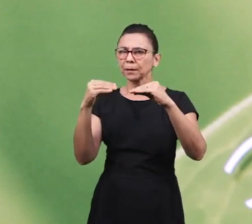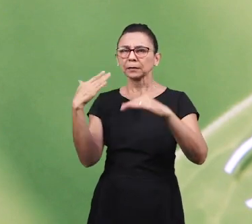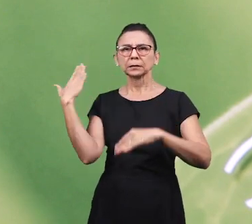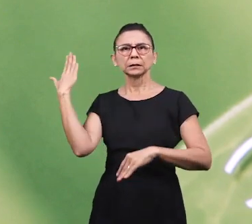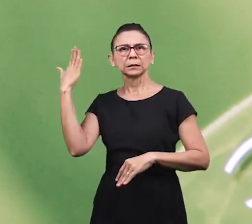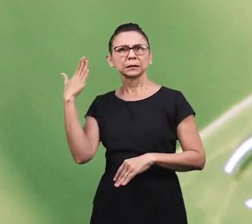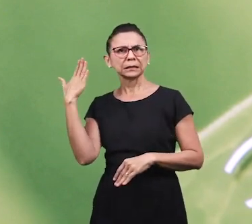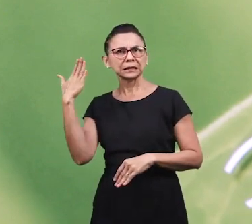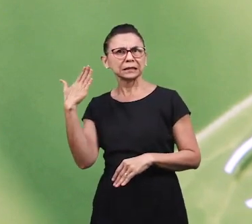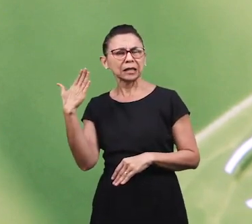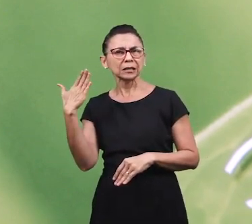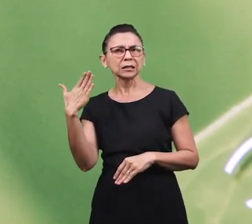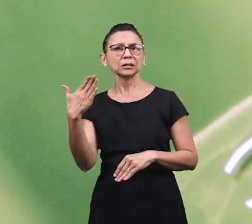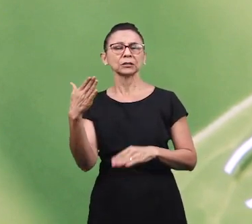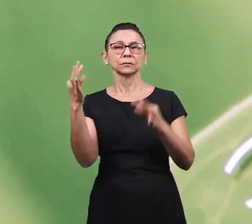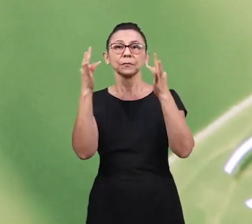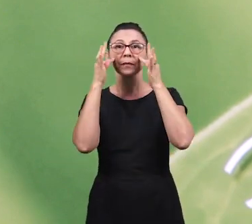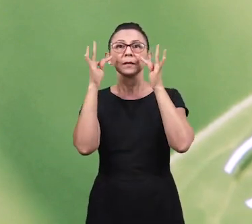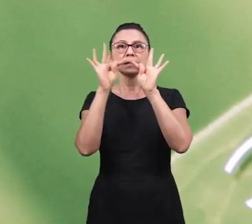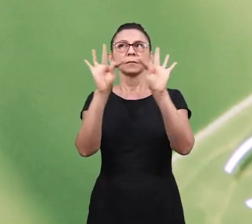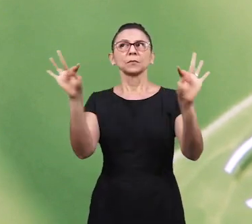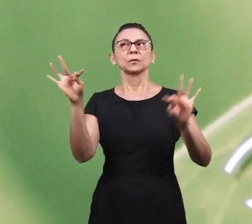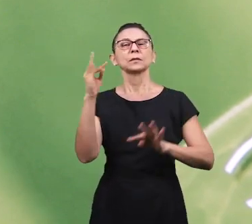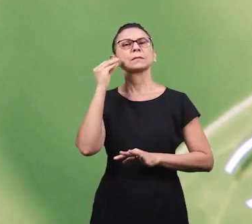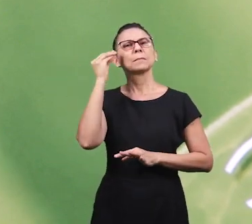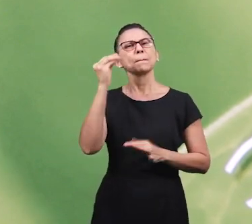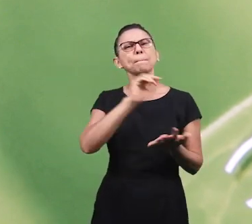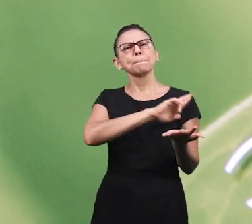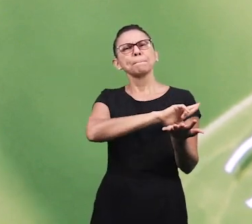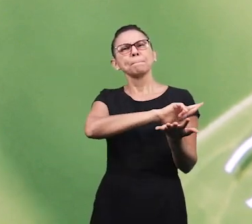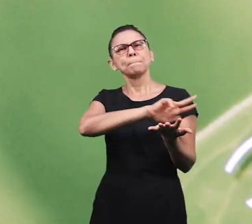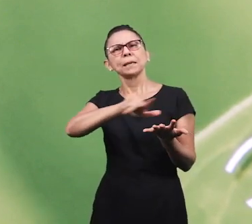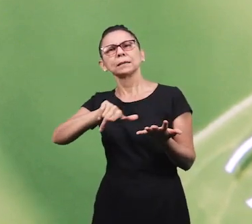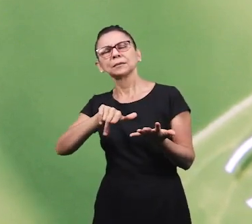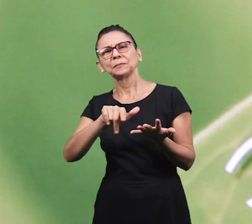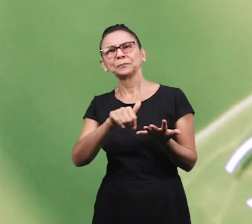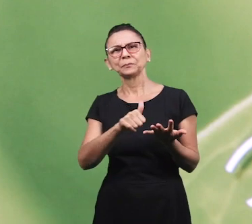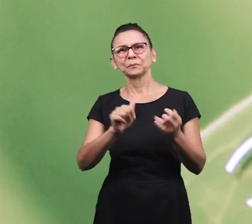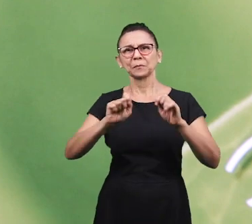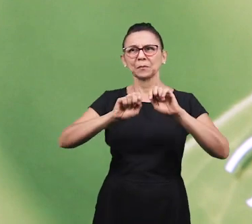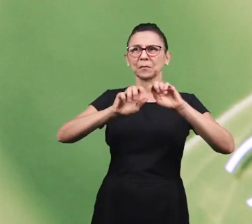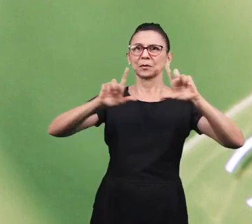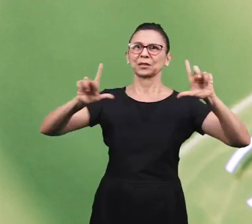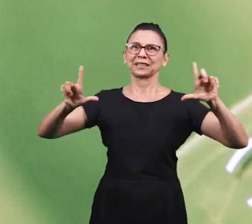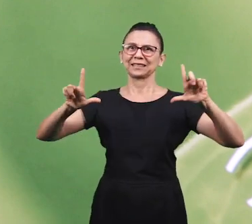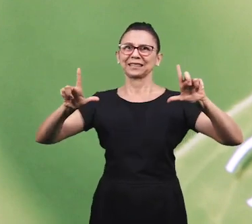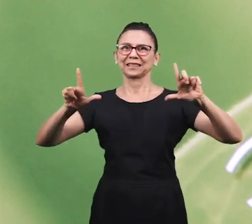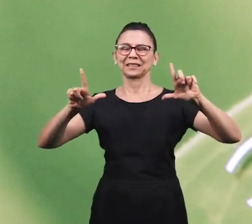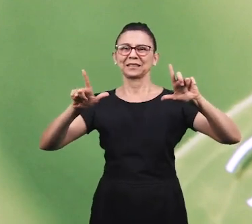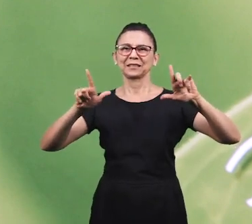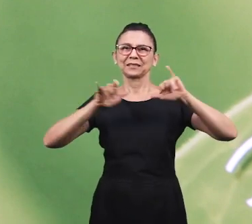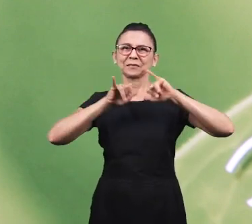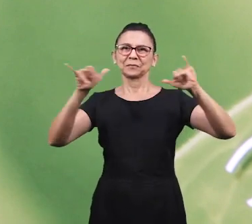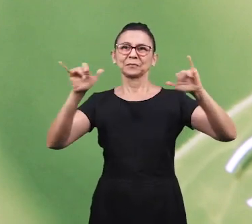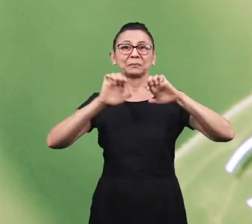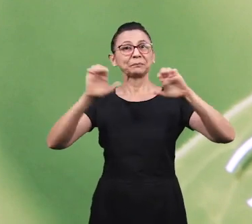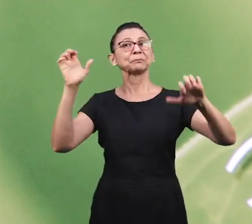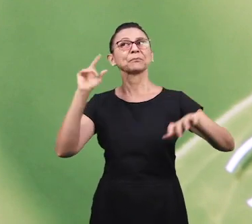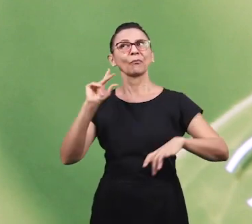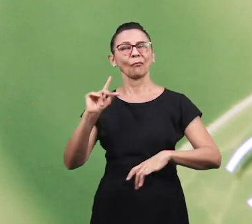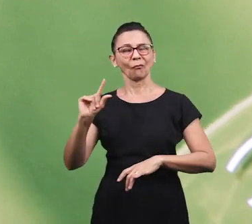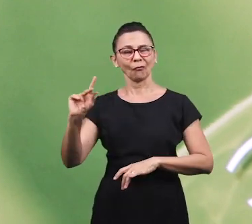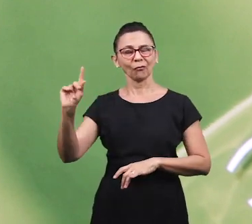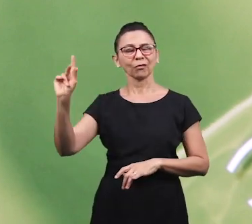plusieurs messages avec des témoignages et des expériences sur la programmation en annonçant